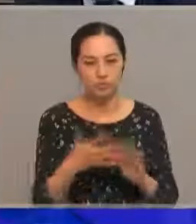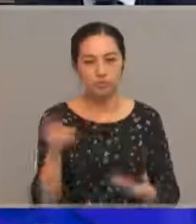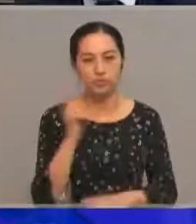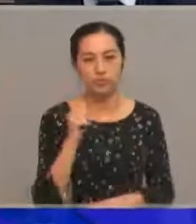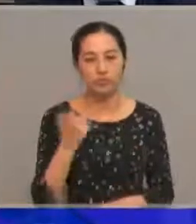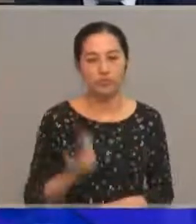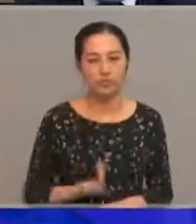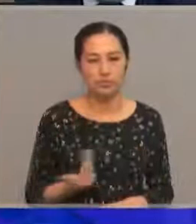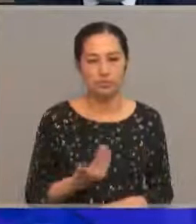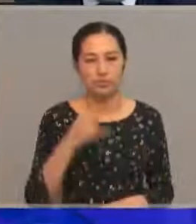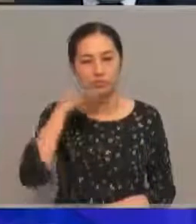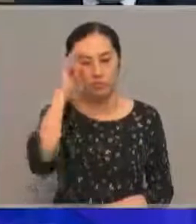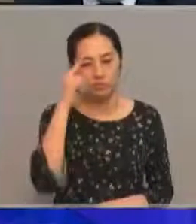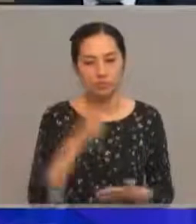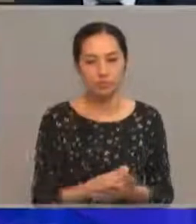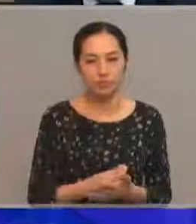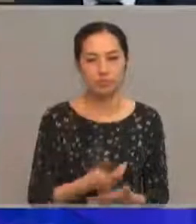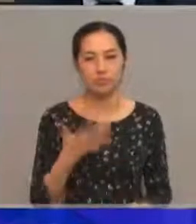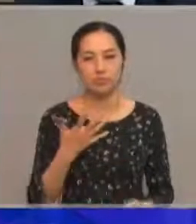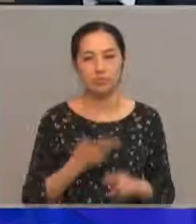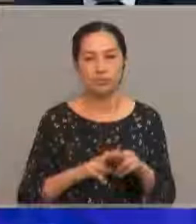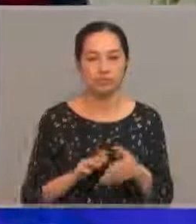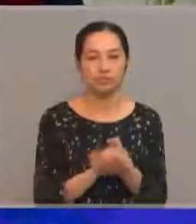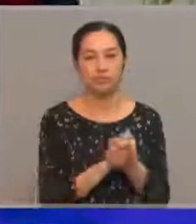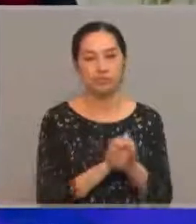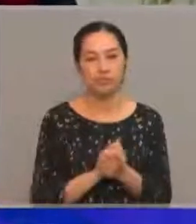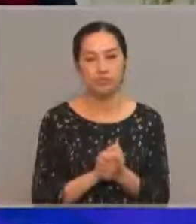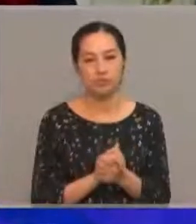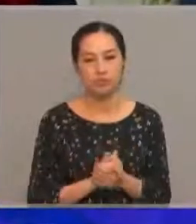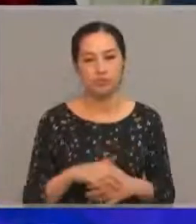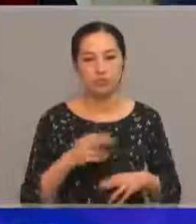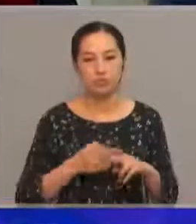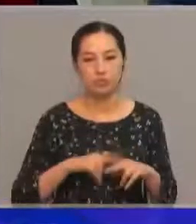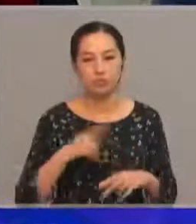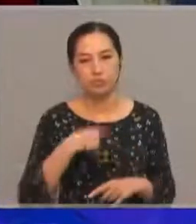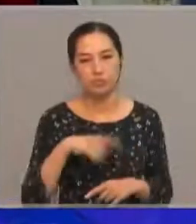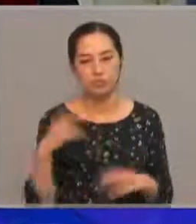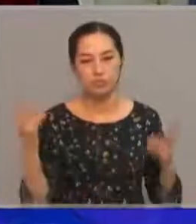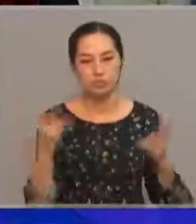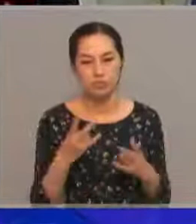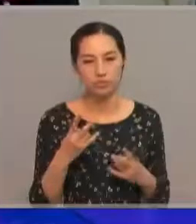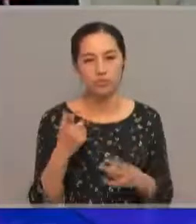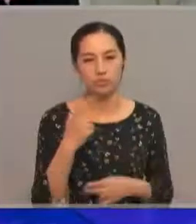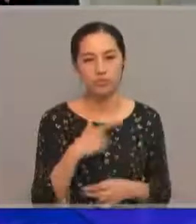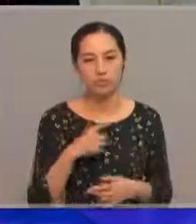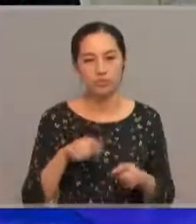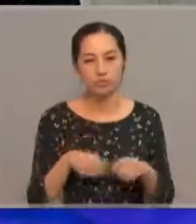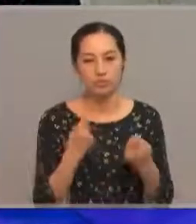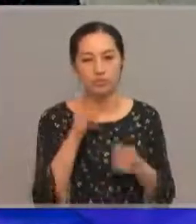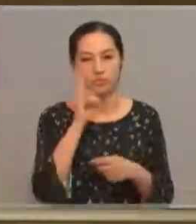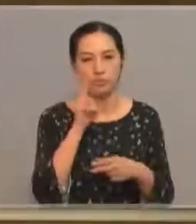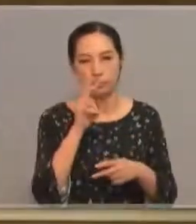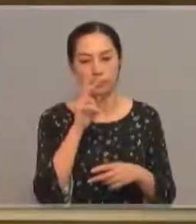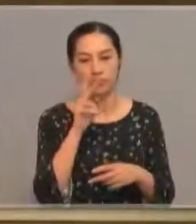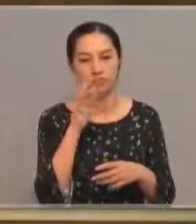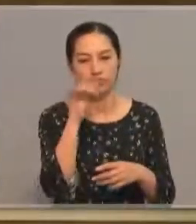ценность независимости. Поняли, насколько важны мир, стабильность и согласие. Мы не должны больше позволить нарушить мир и